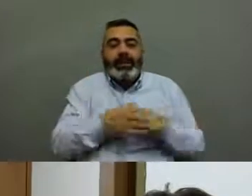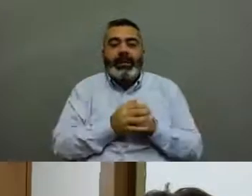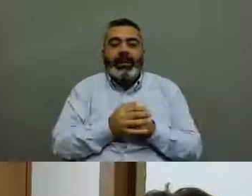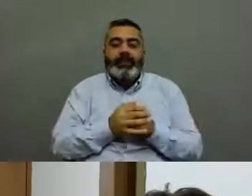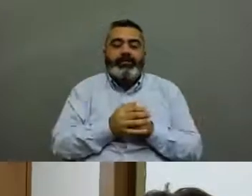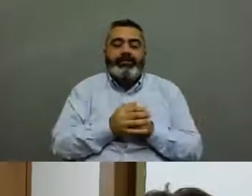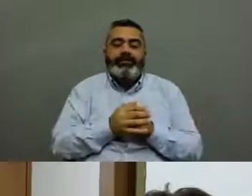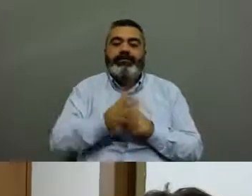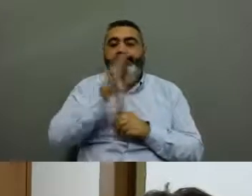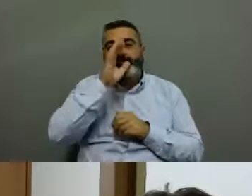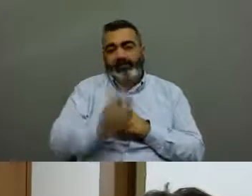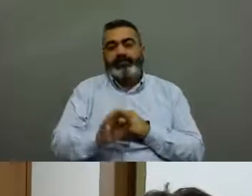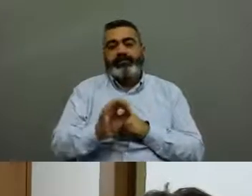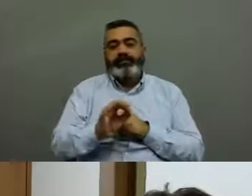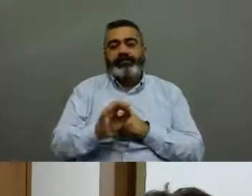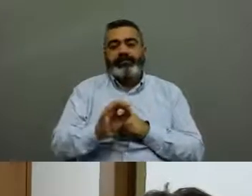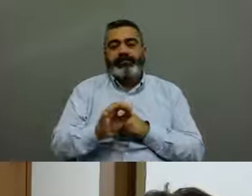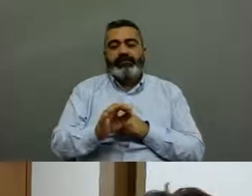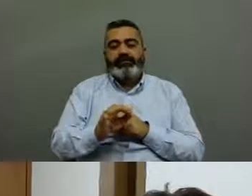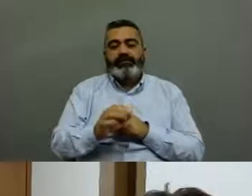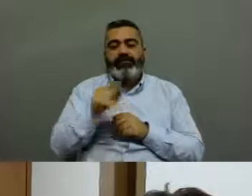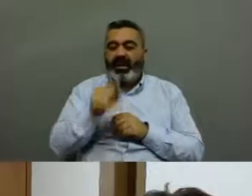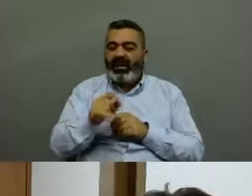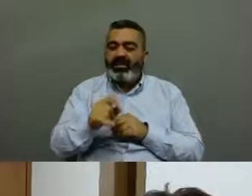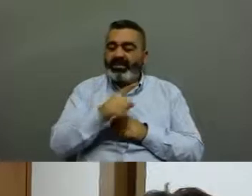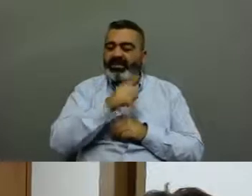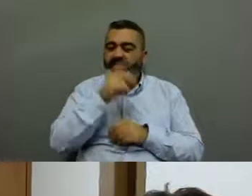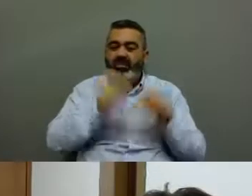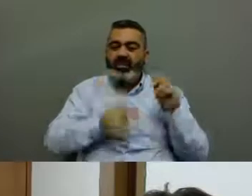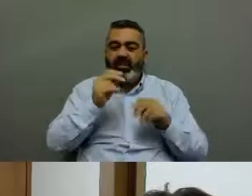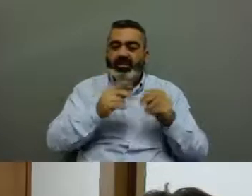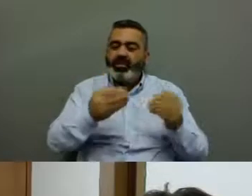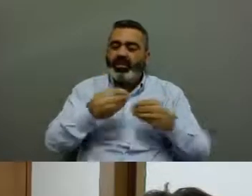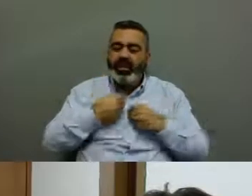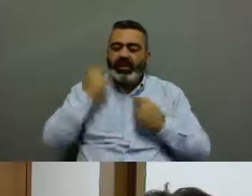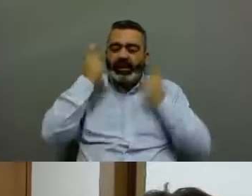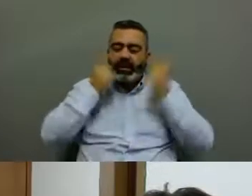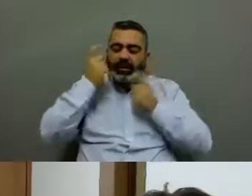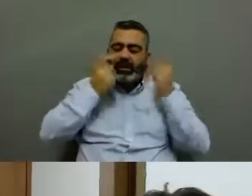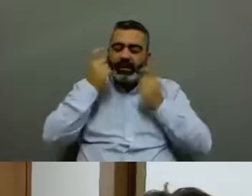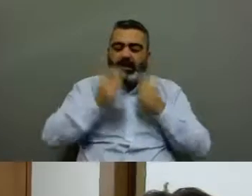Εκεί πραγματικά για μένα είναι ένα πολιτισμικό σοκ και με κάνει να σκεφτώ πάρα πολλά πράγματα.